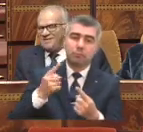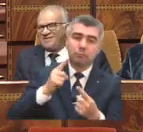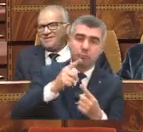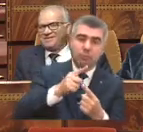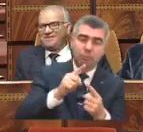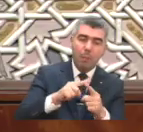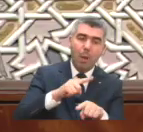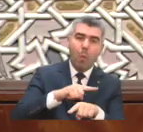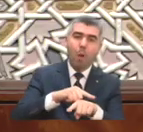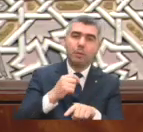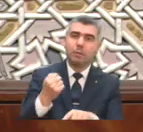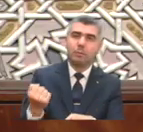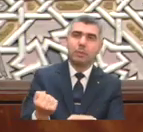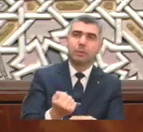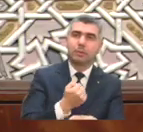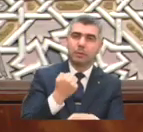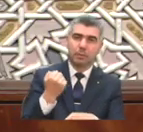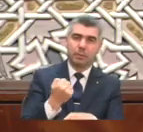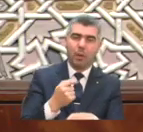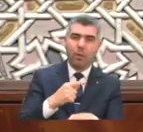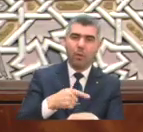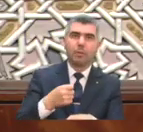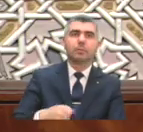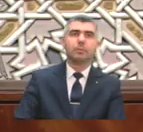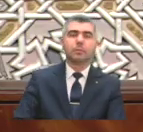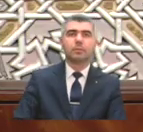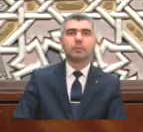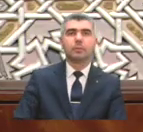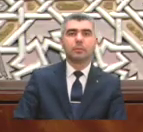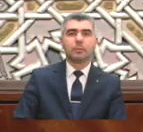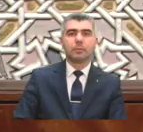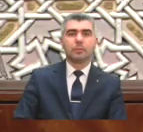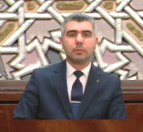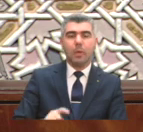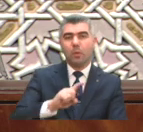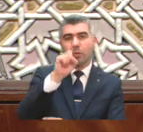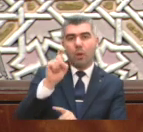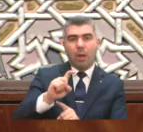للمواعيد. انتهى الوقت سيد النائب المحترم. هل من تعقيب اضافي؟